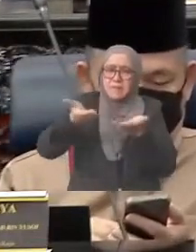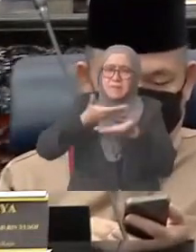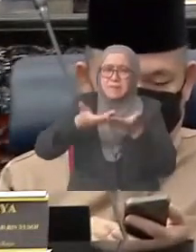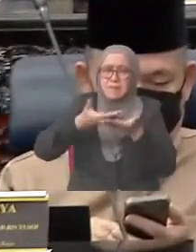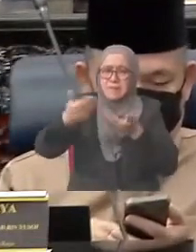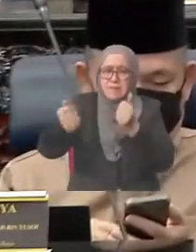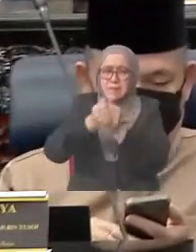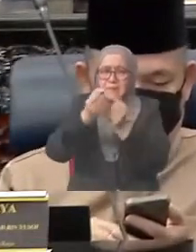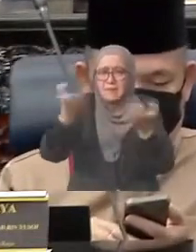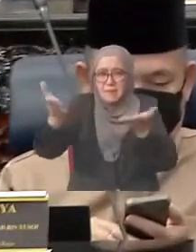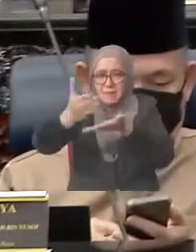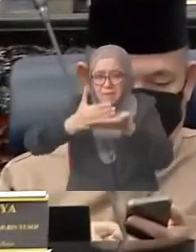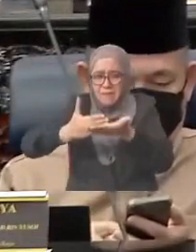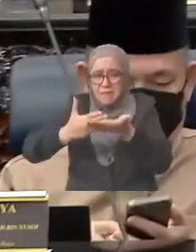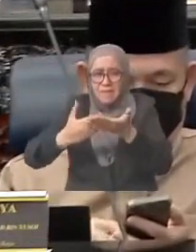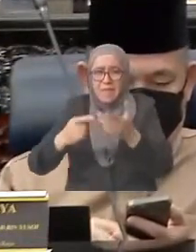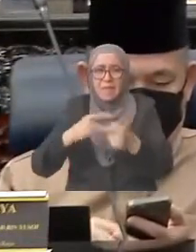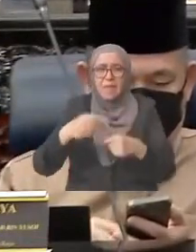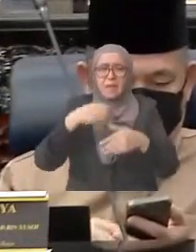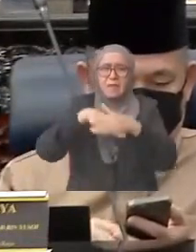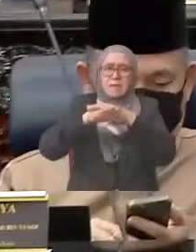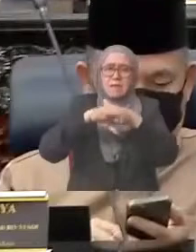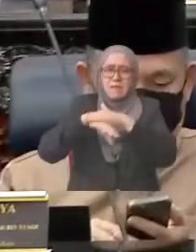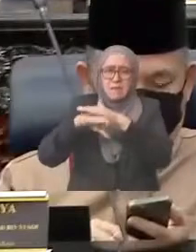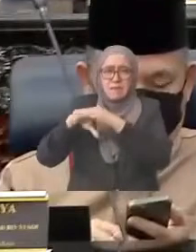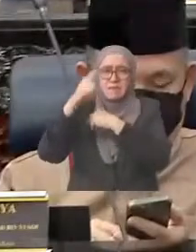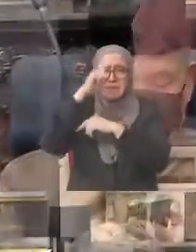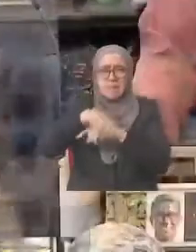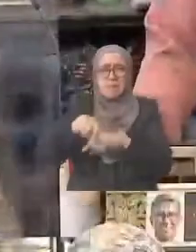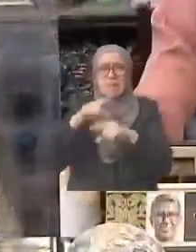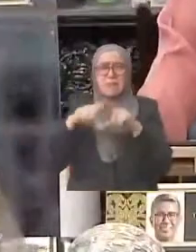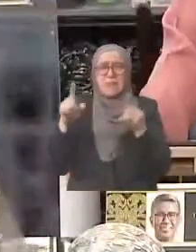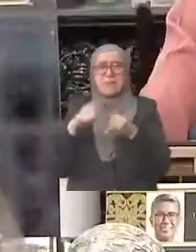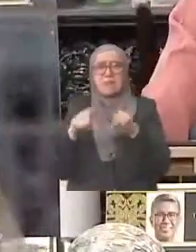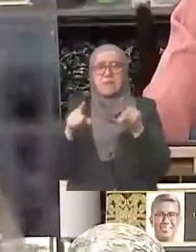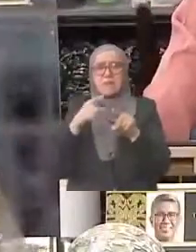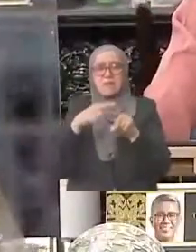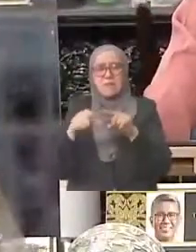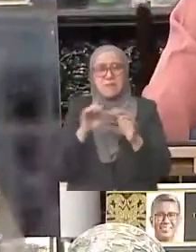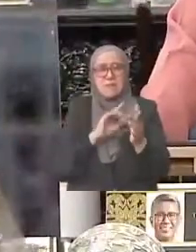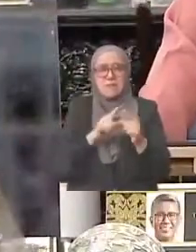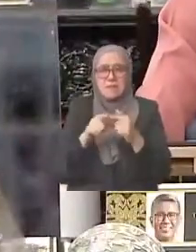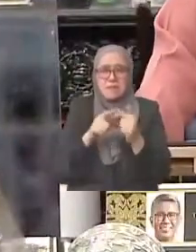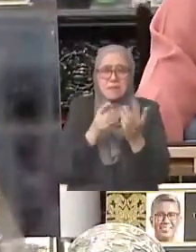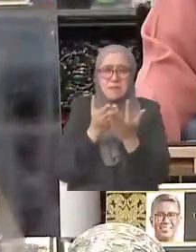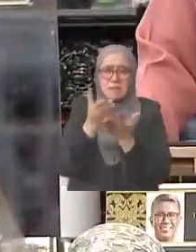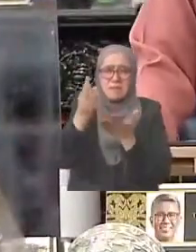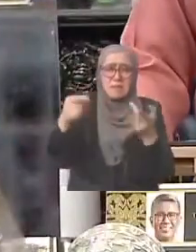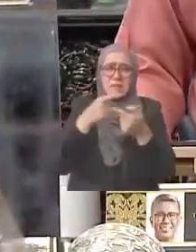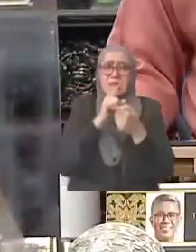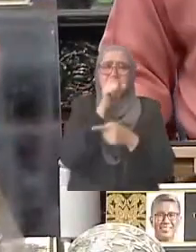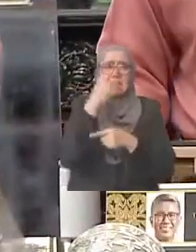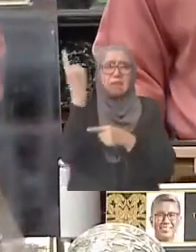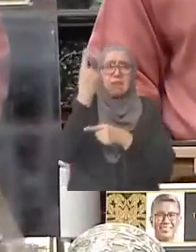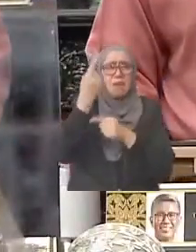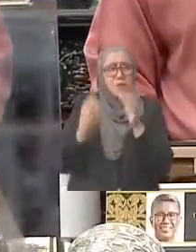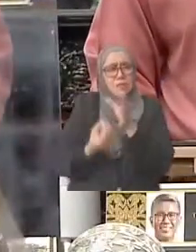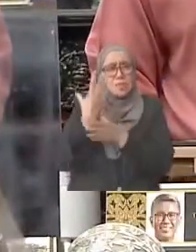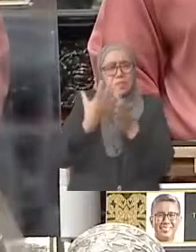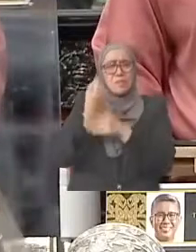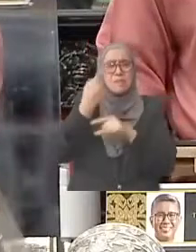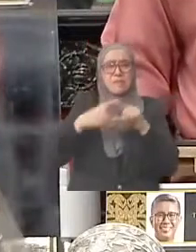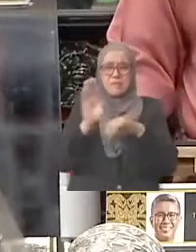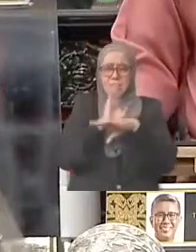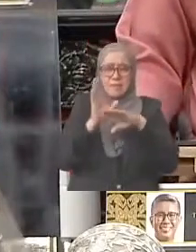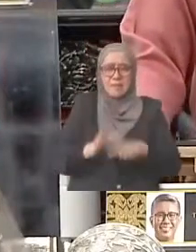kemudahan pembiayaan kerap kali dibangkitkan baik oleh Usahawan kecil maupun Serikat besar untuk itu bagi